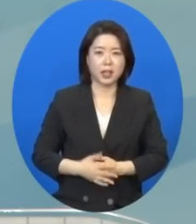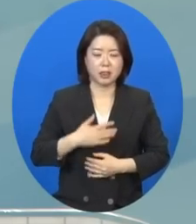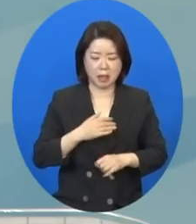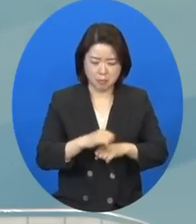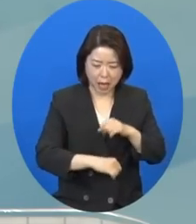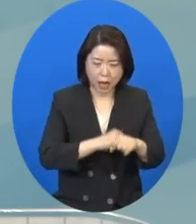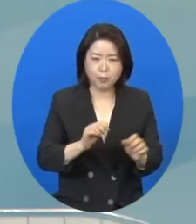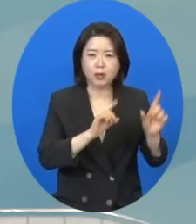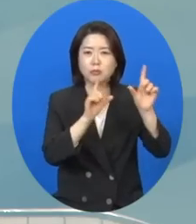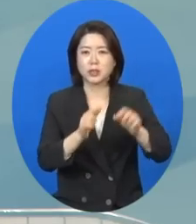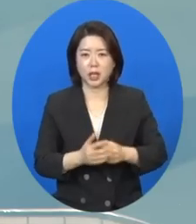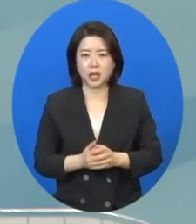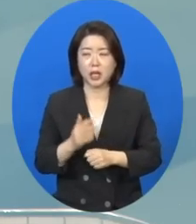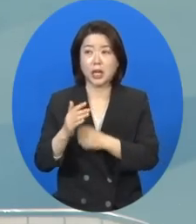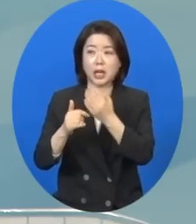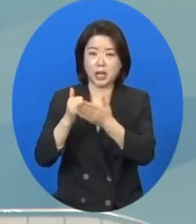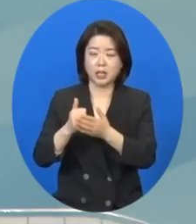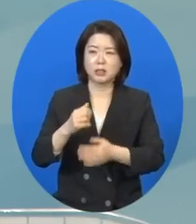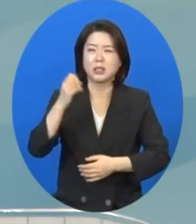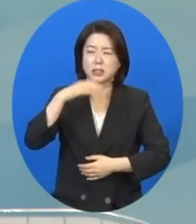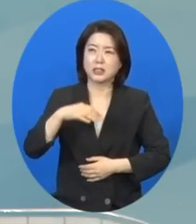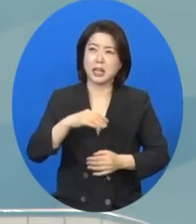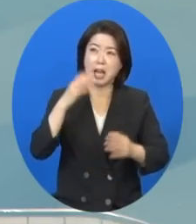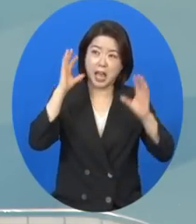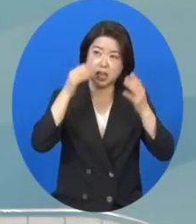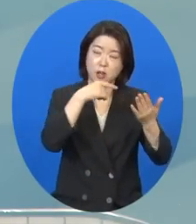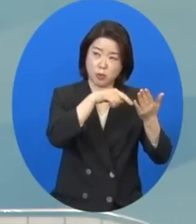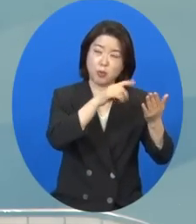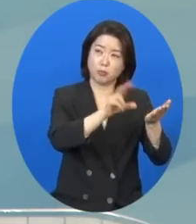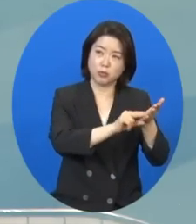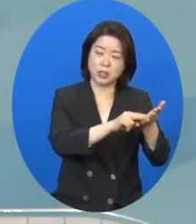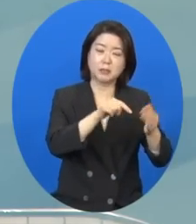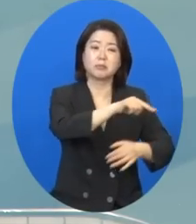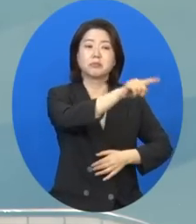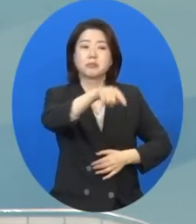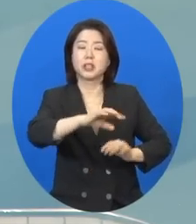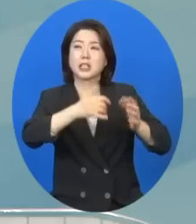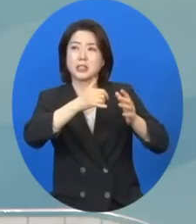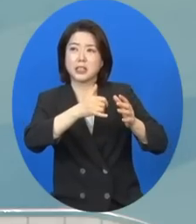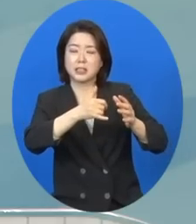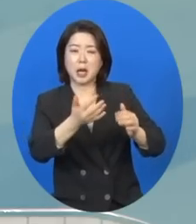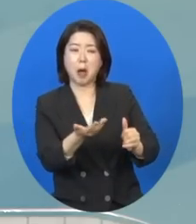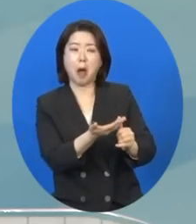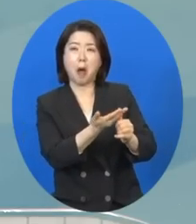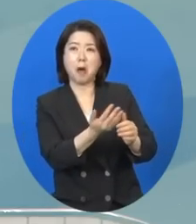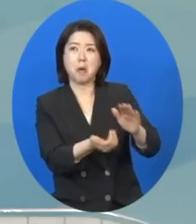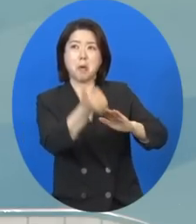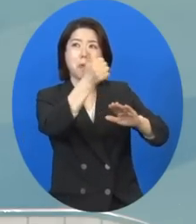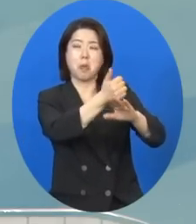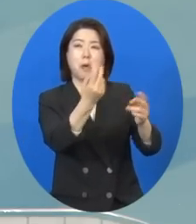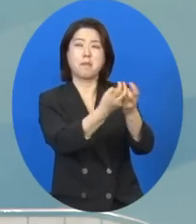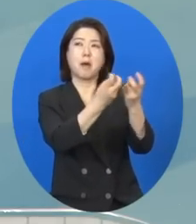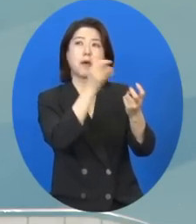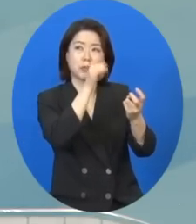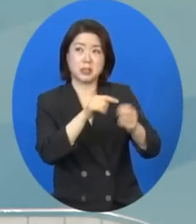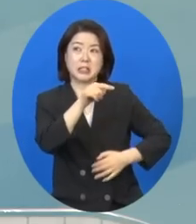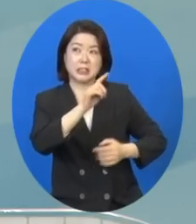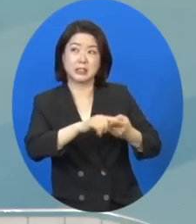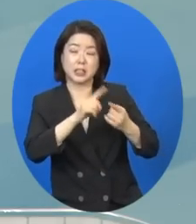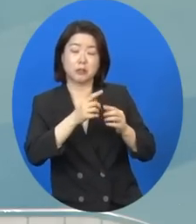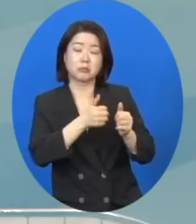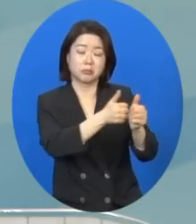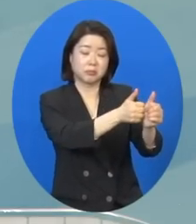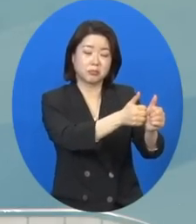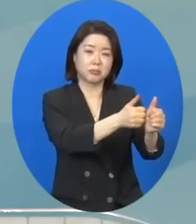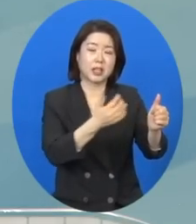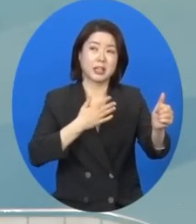하나님 그냥 애들 교육 문제는 세상에서 잘나가게 하는 방법이 있습니다 그냥 그 방법대로 할 수